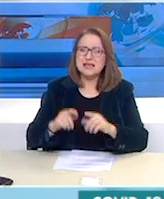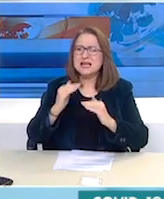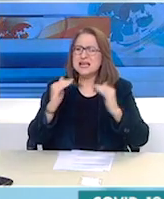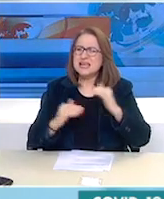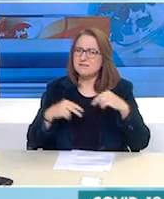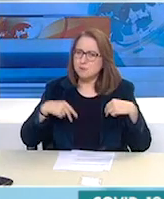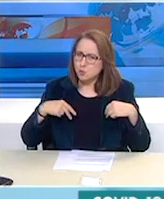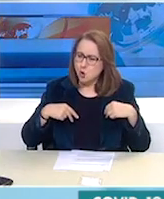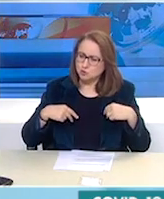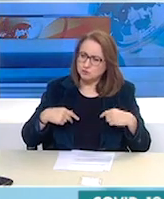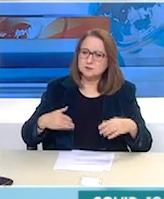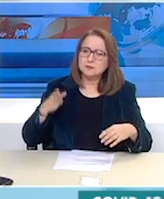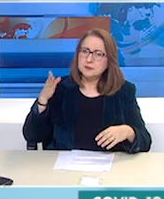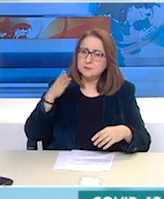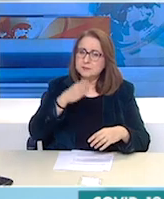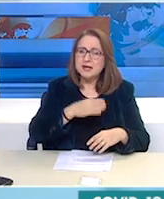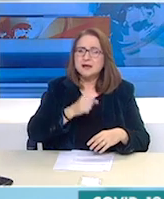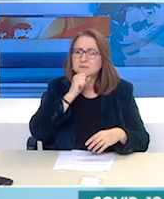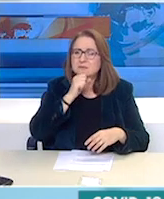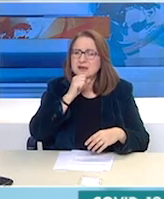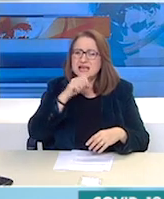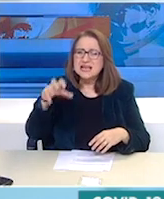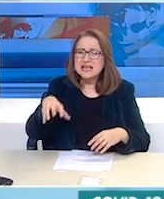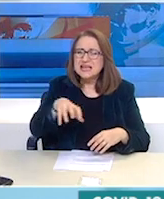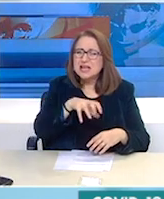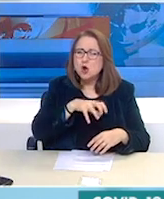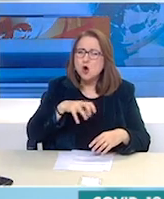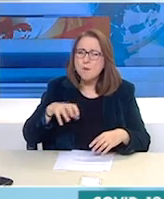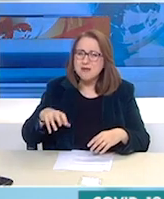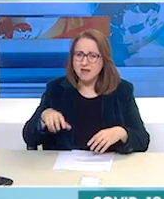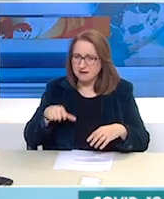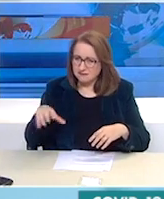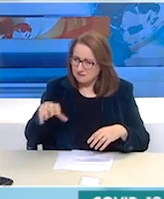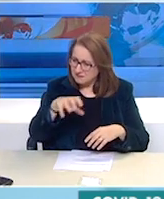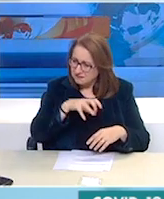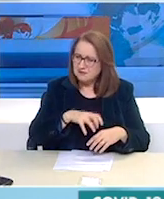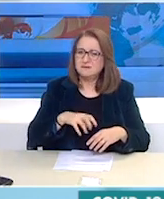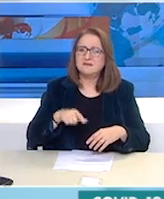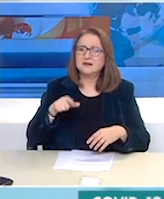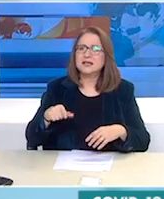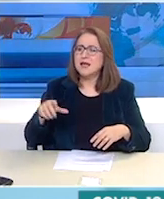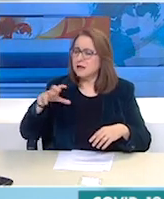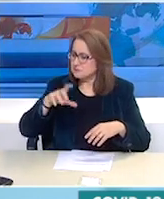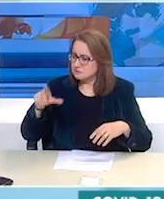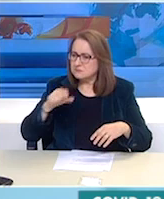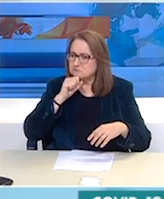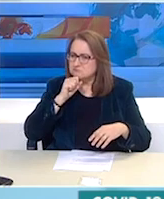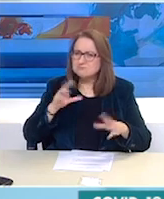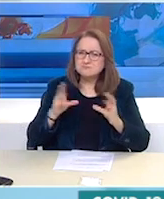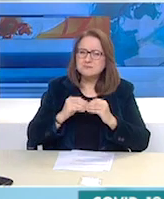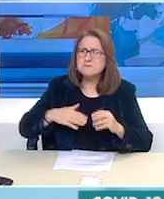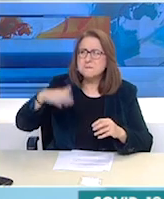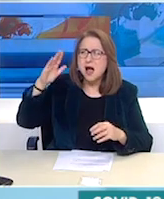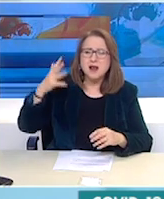Προστασία, μετέβησαν σε οίκους ευγυρίας και φιλοξενίας ατόμων τρίτης ηλικίας, καθώς και ατόμων με χρόνια προβλήματα υγείας, σε περιοχές